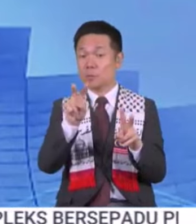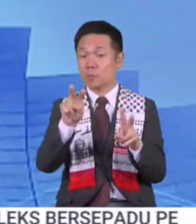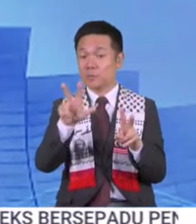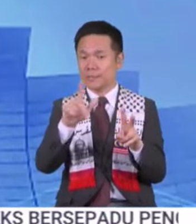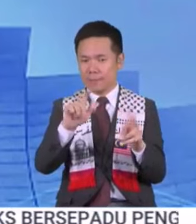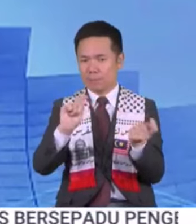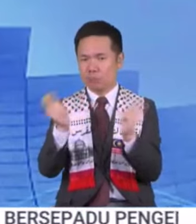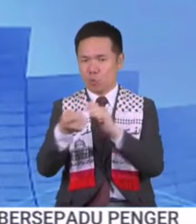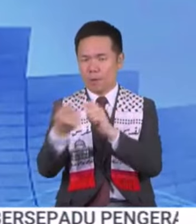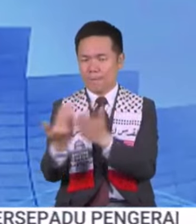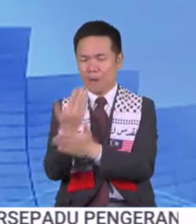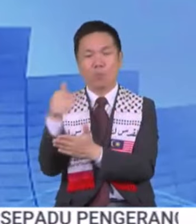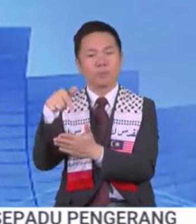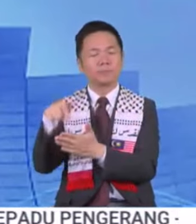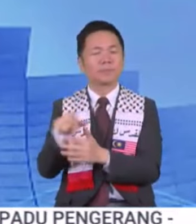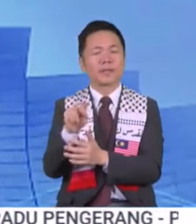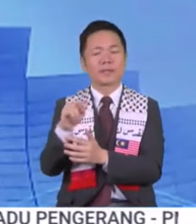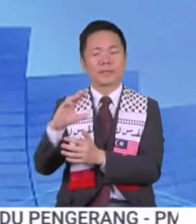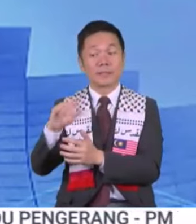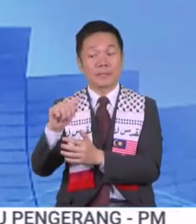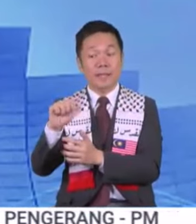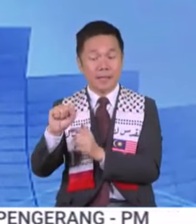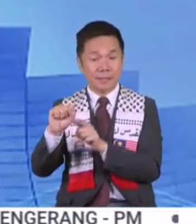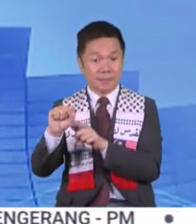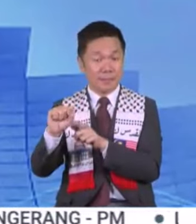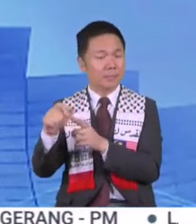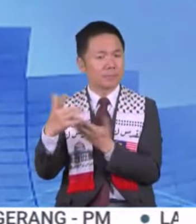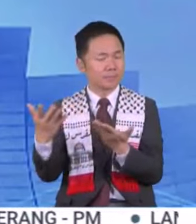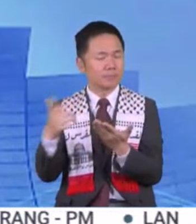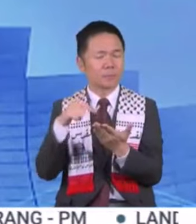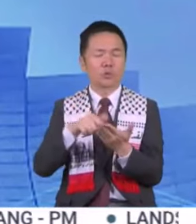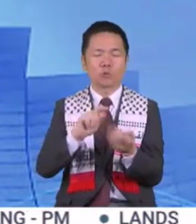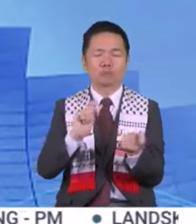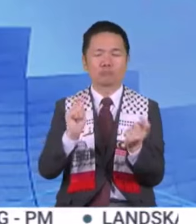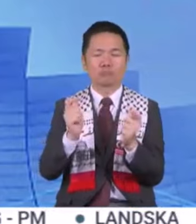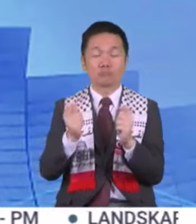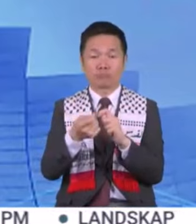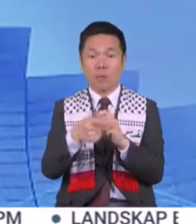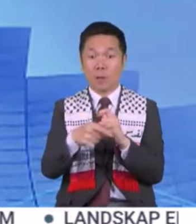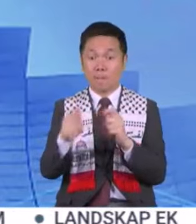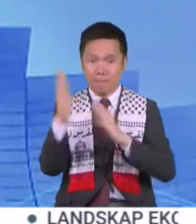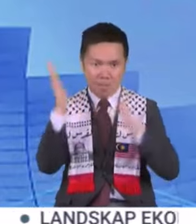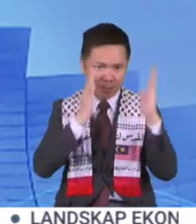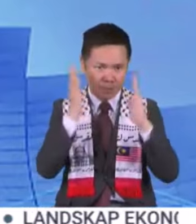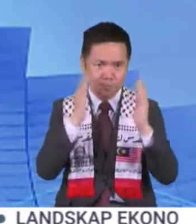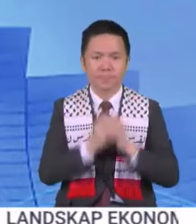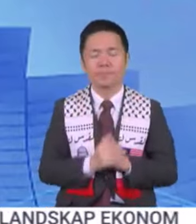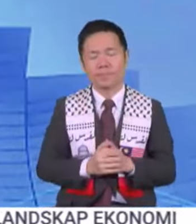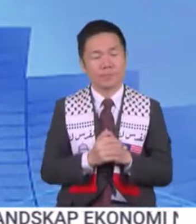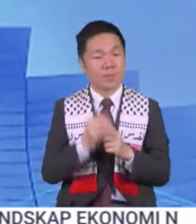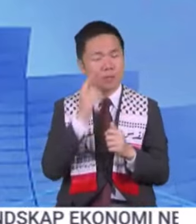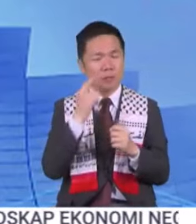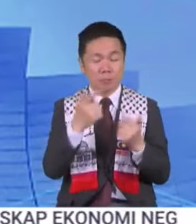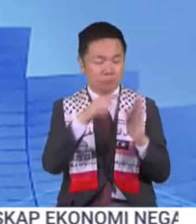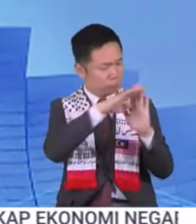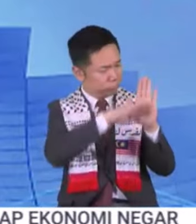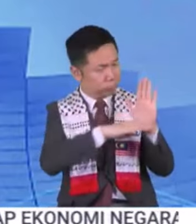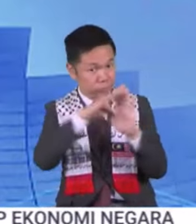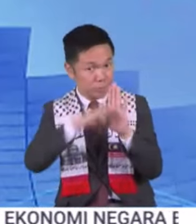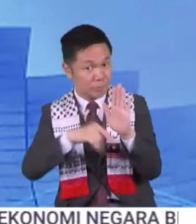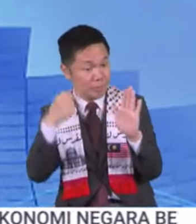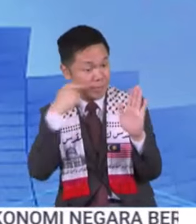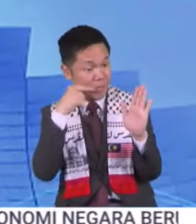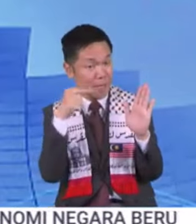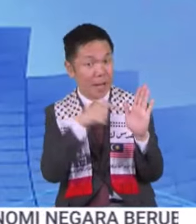2019-2023. Nacs komponen penting agenda reformasi Malaysia menggariskan strategi teras